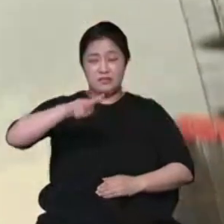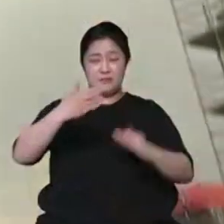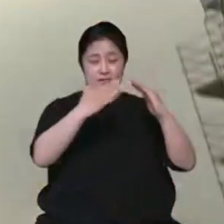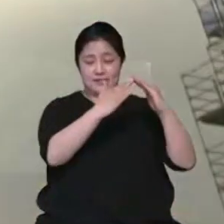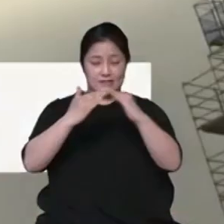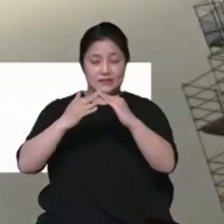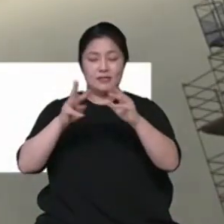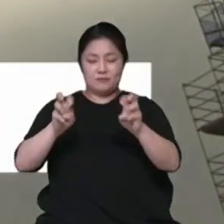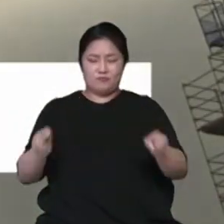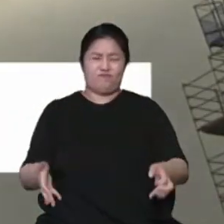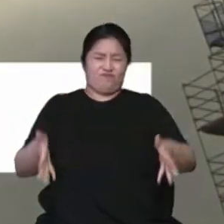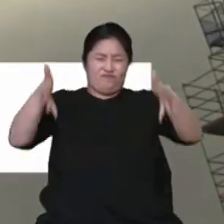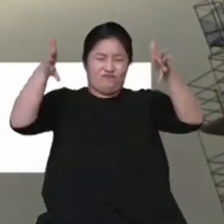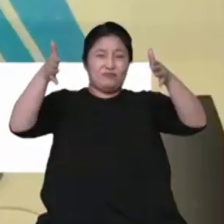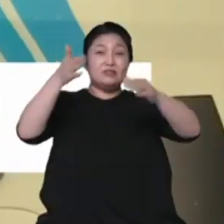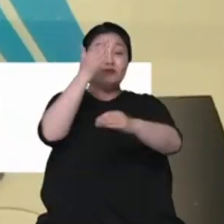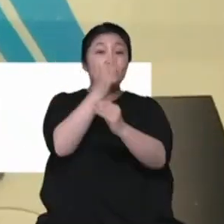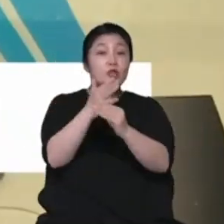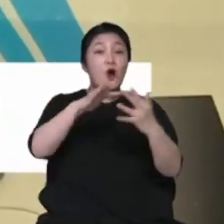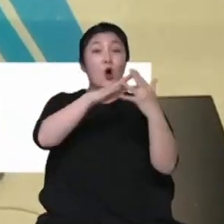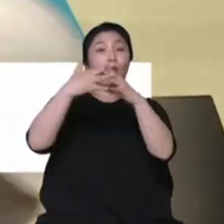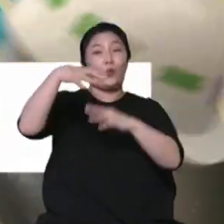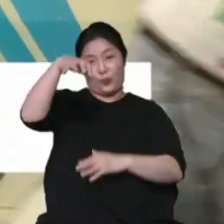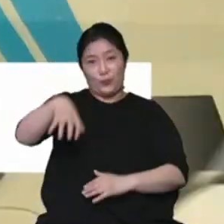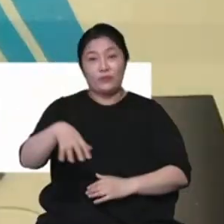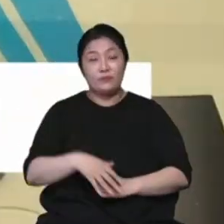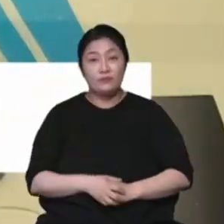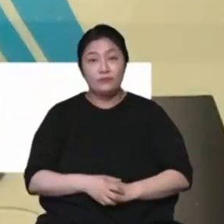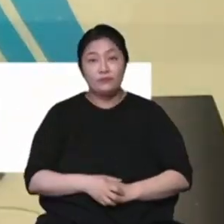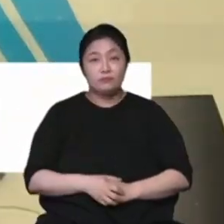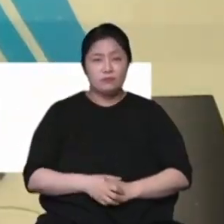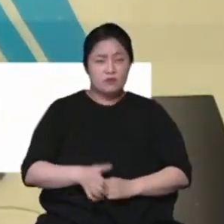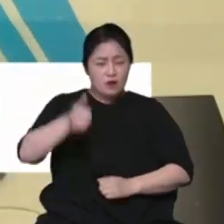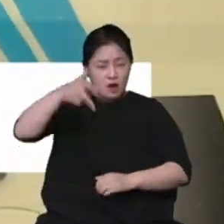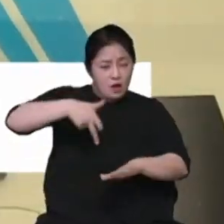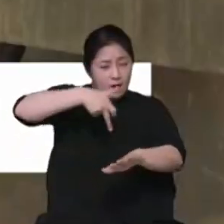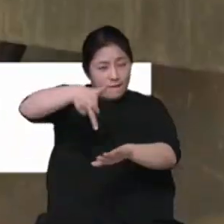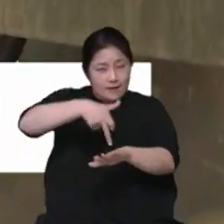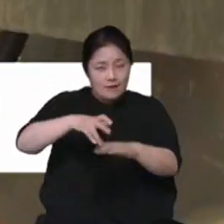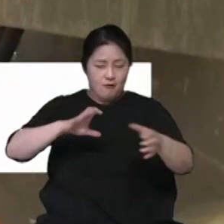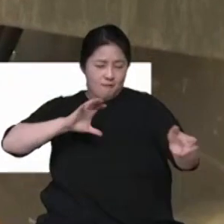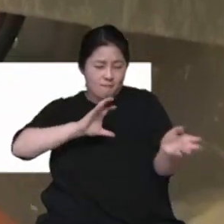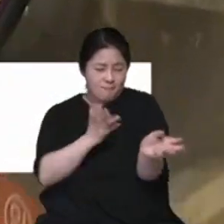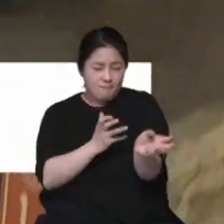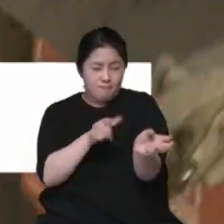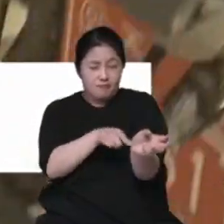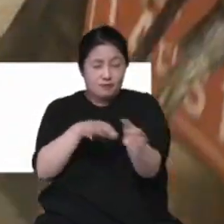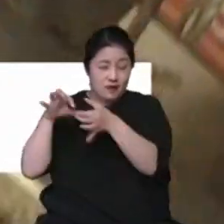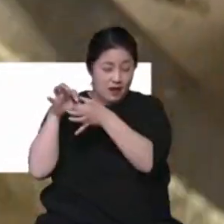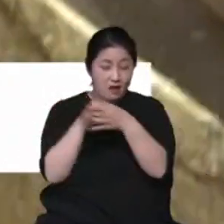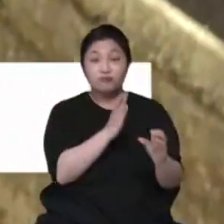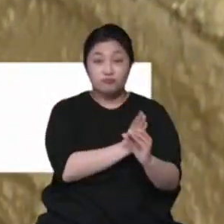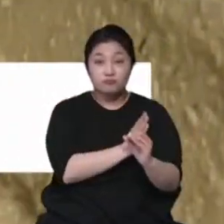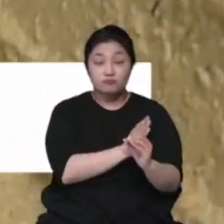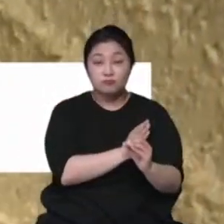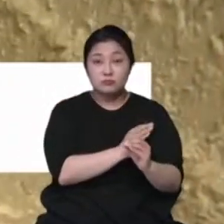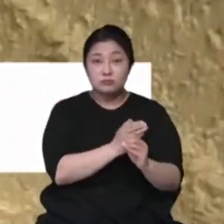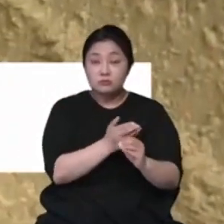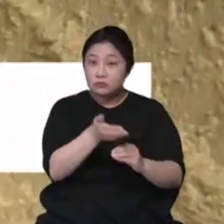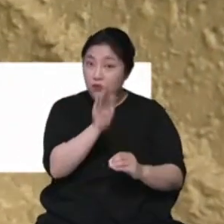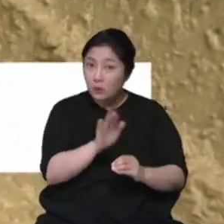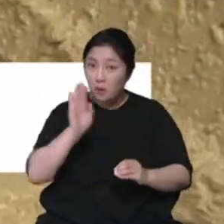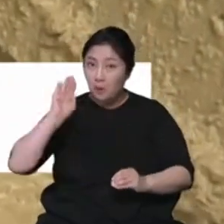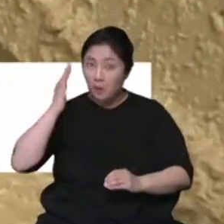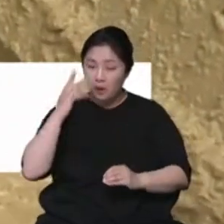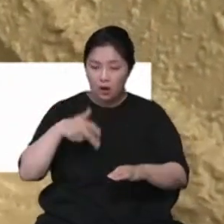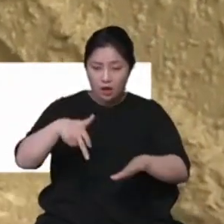2200세대의 39층 아파트를 짓고 있는 건설 현장. 연일 콘크리트 레미콘 타설이 한창입니다. 하지만